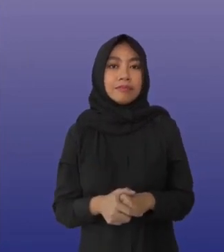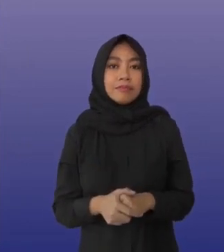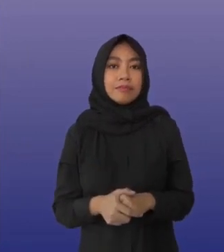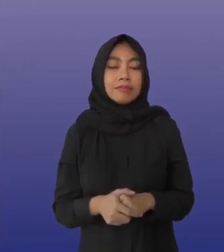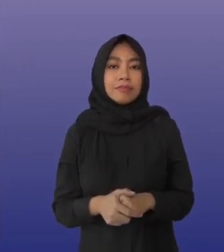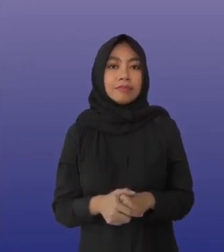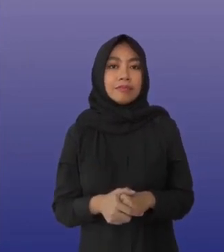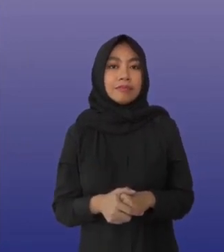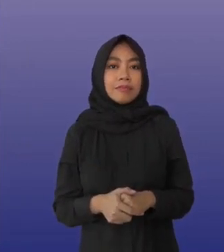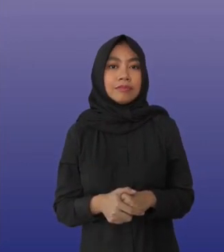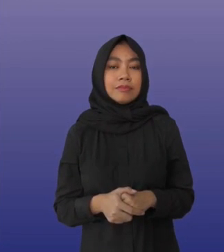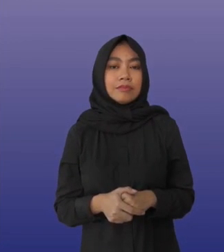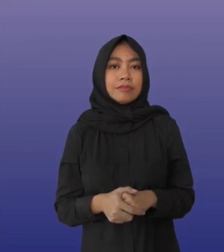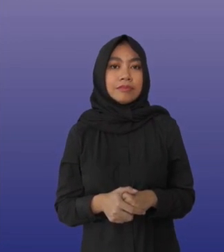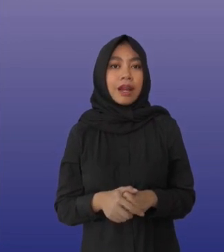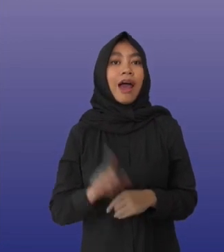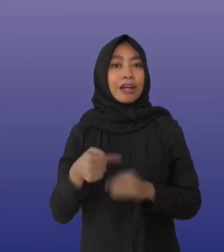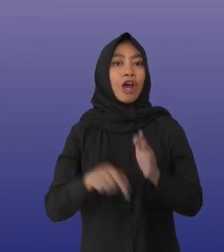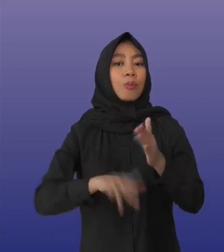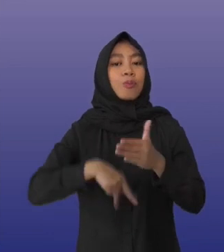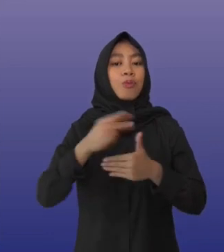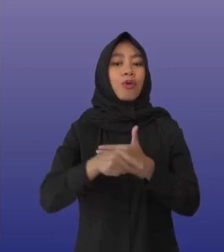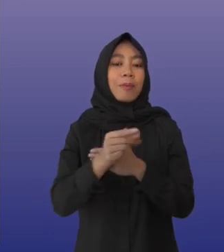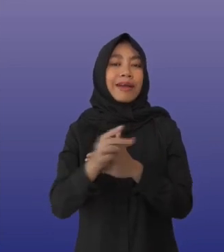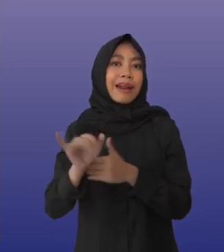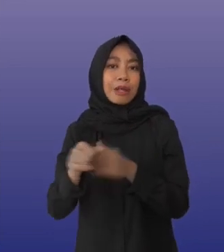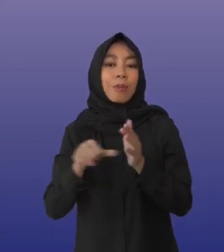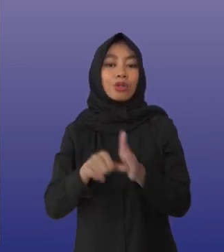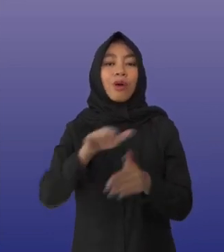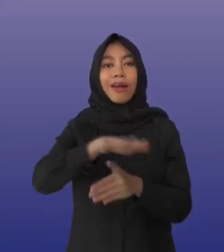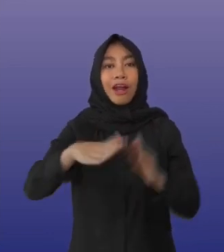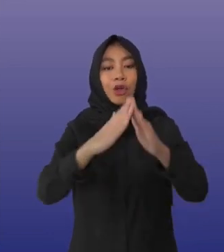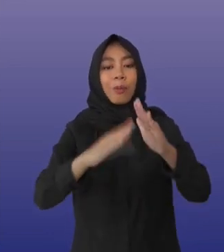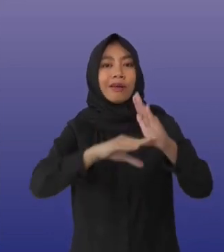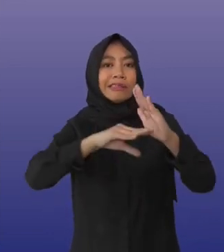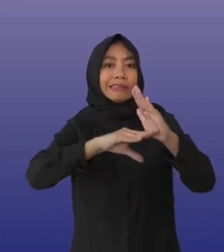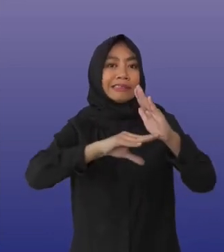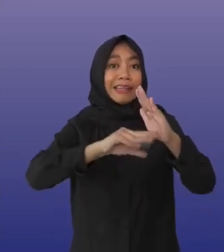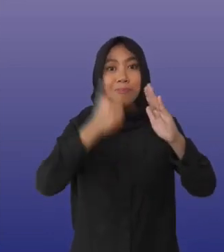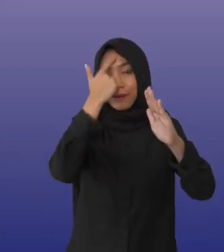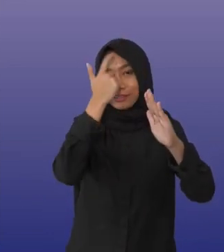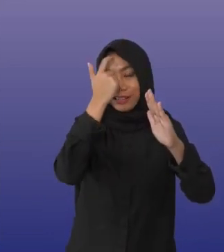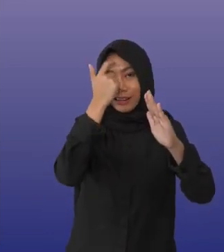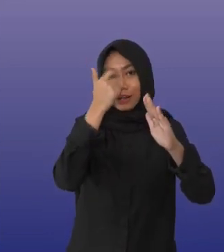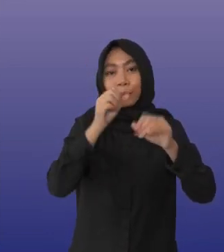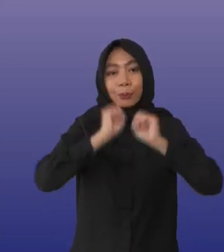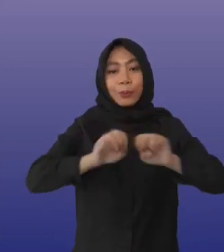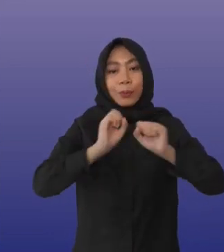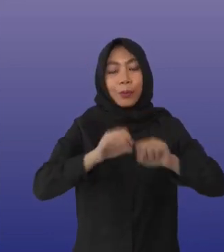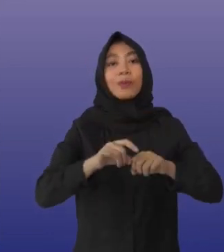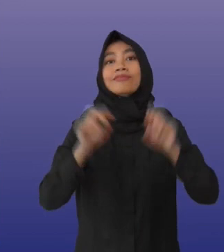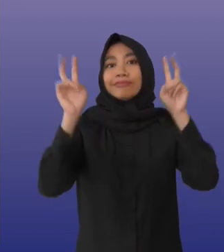program Radio Republik Indonesia membantu siswa belajar dari rumah dan edukasi lewat on air, Ibu